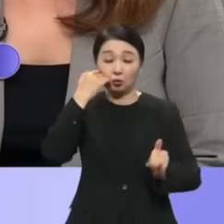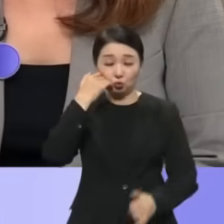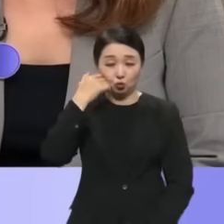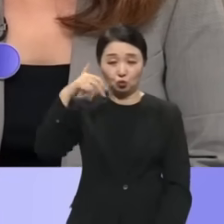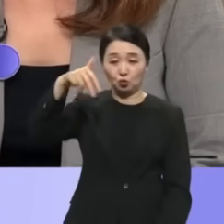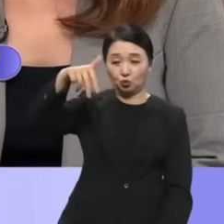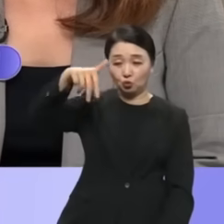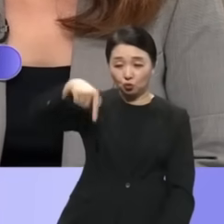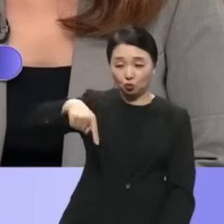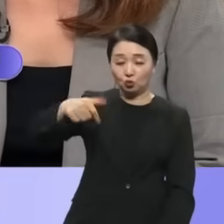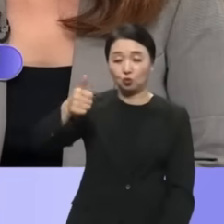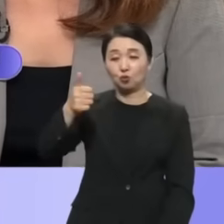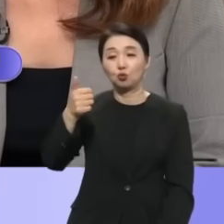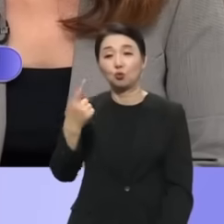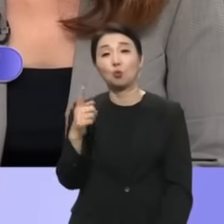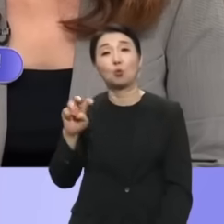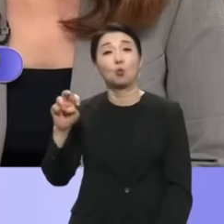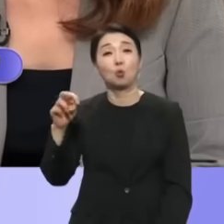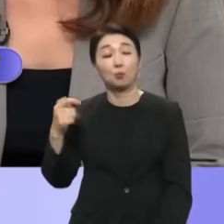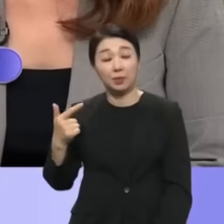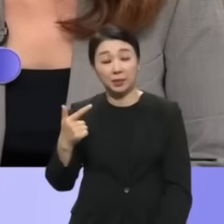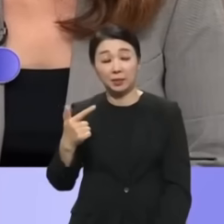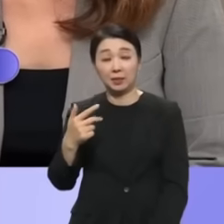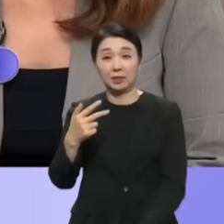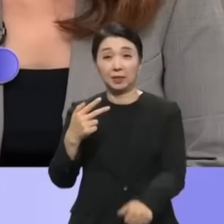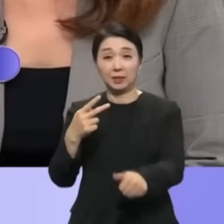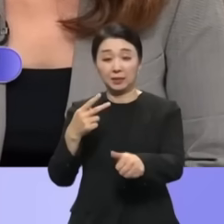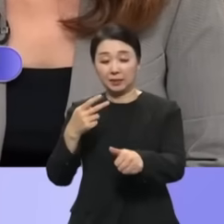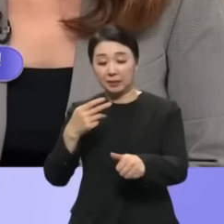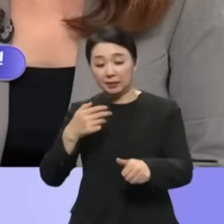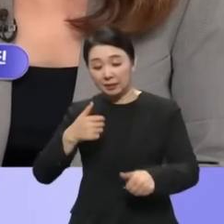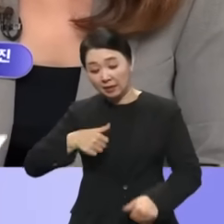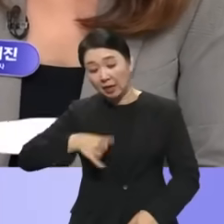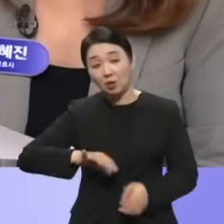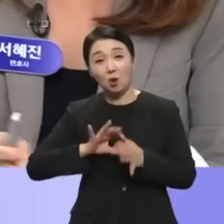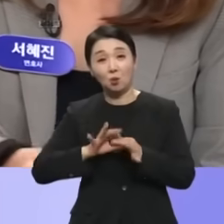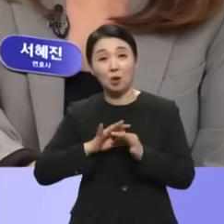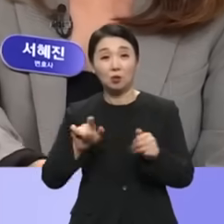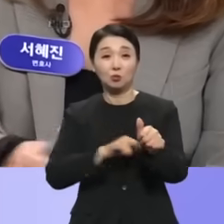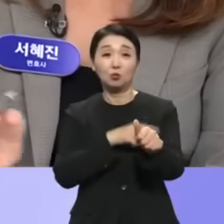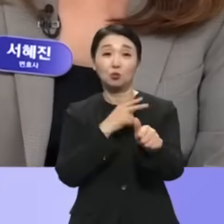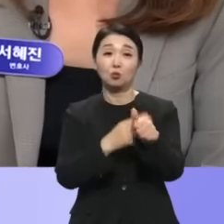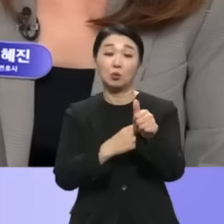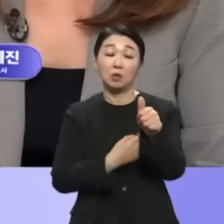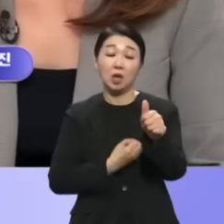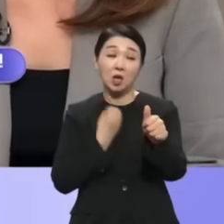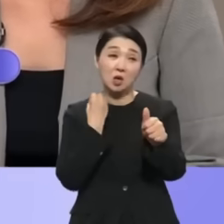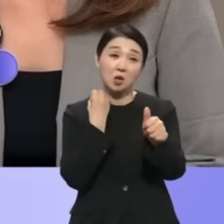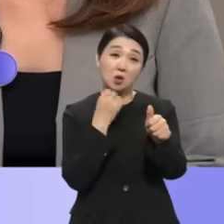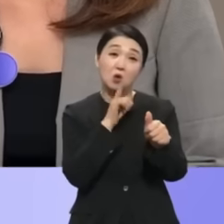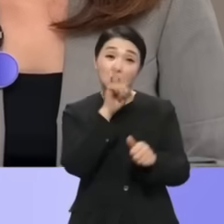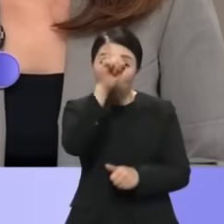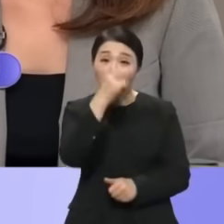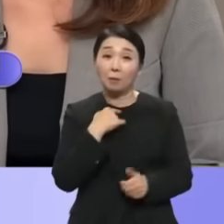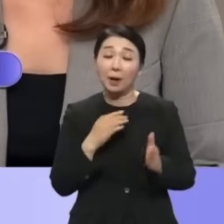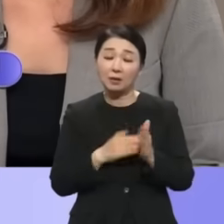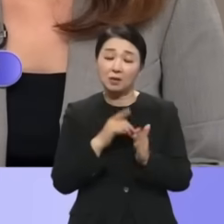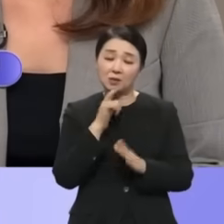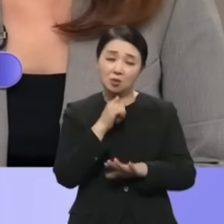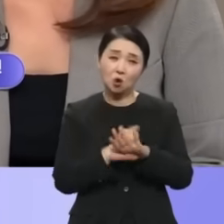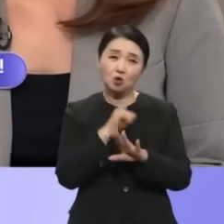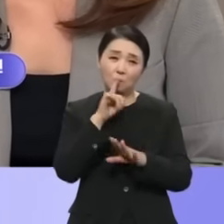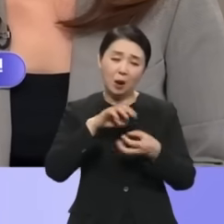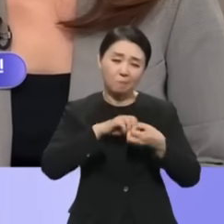이제 자녀 문제와 관련해서 지난해 9월에 특수교사를 고소한 사건이 사건이 지난주에 알려지고 나서 논란이 계속